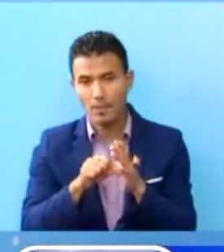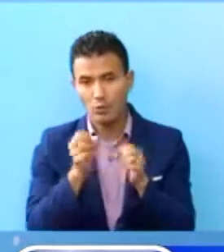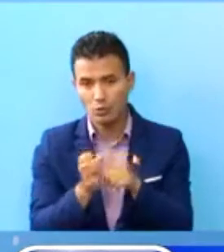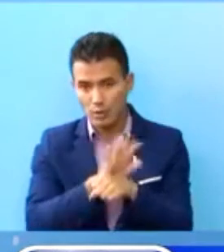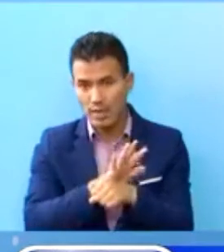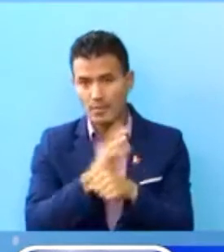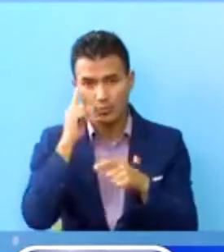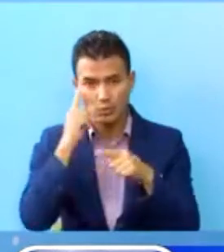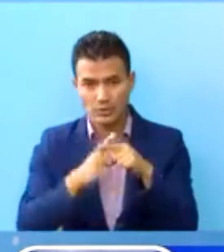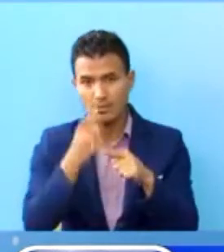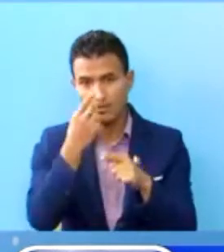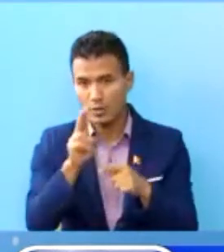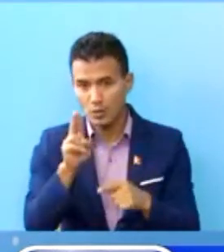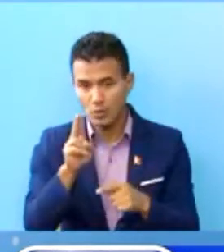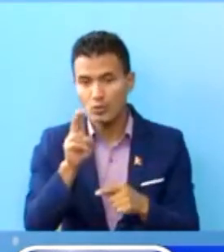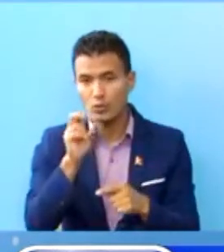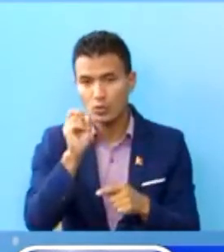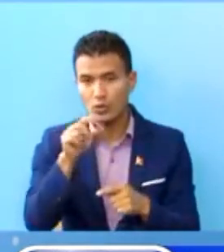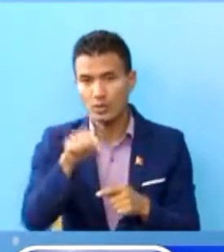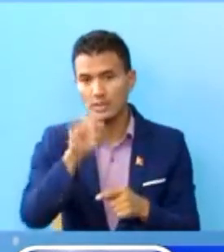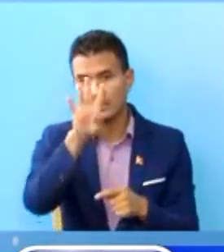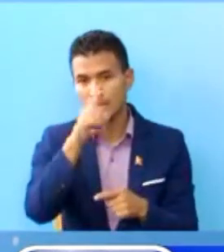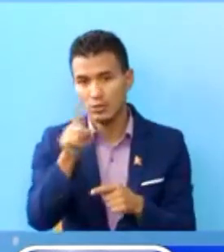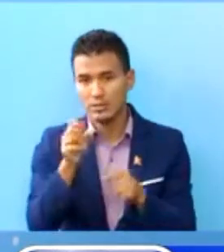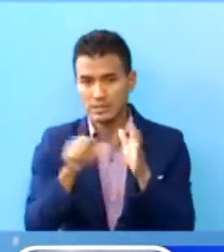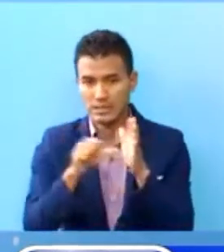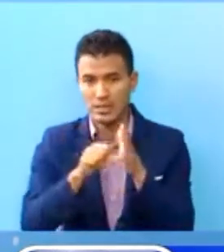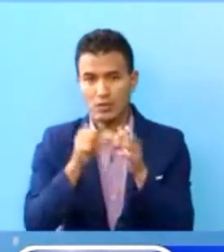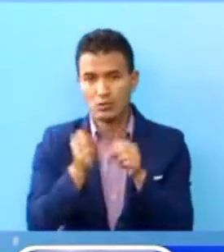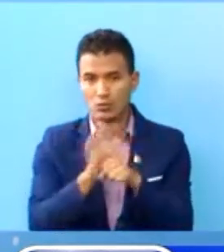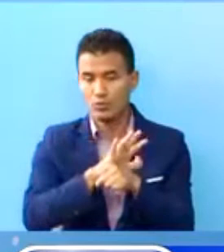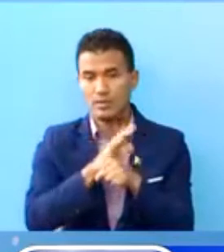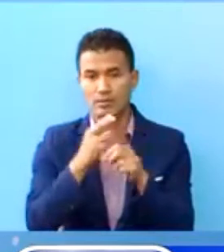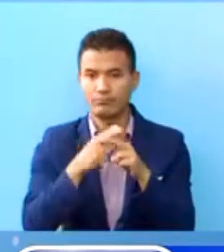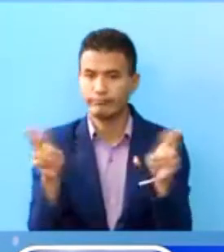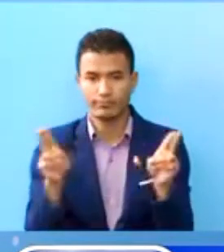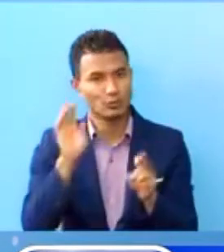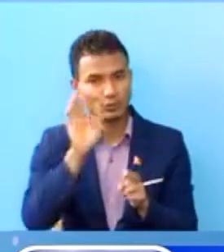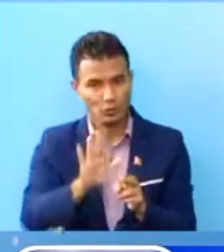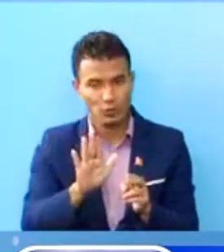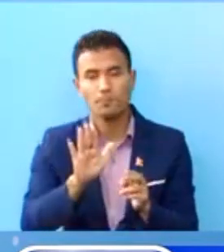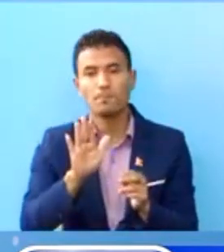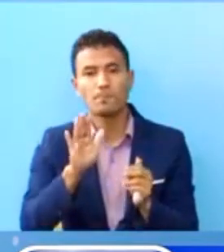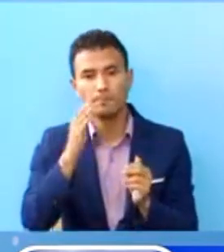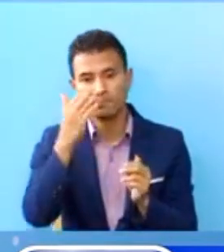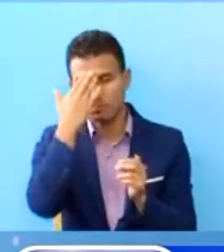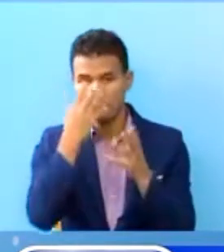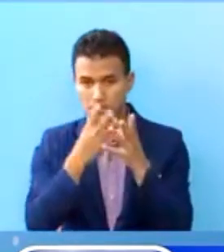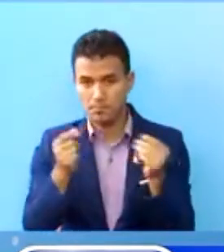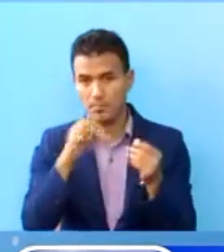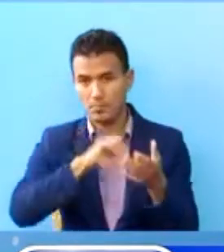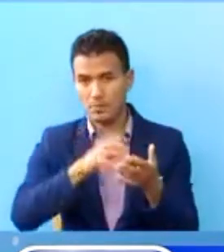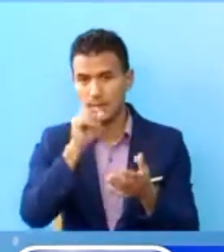कोरोना पोजिटिभ भएकोमा अहिले 4 जिल्ला कोरोना फ्री भएका छन्। ती जिल्लाहरू म भन्न चाहन्छु,